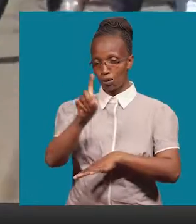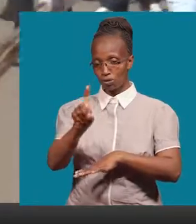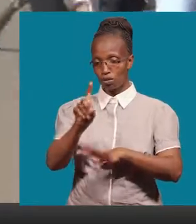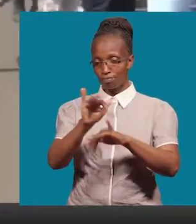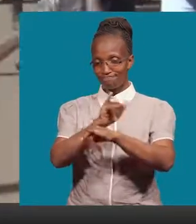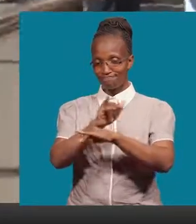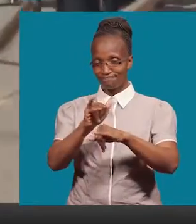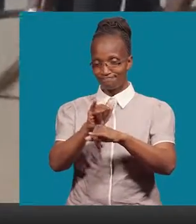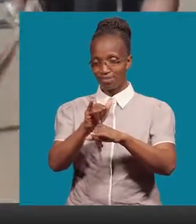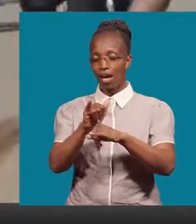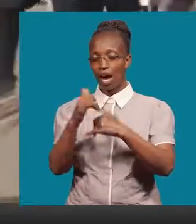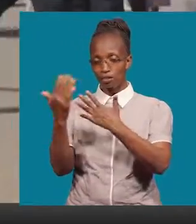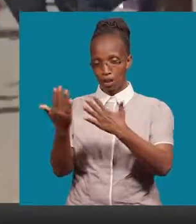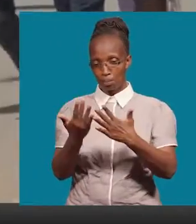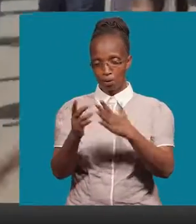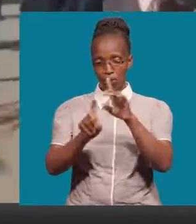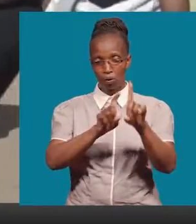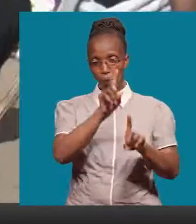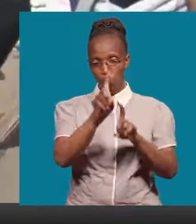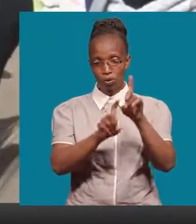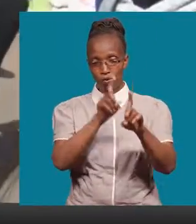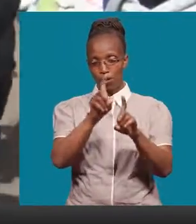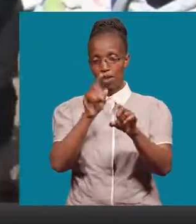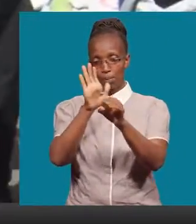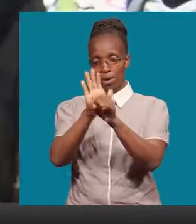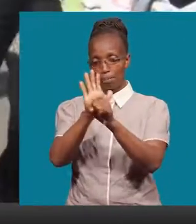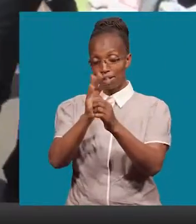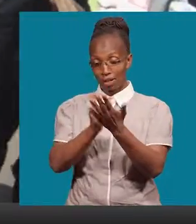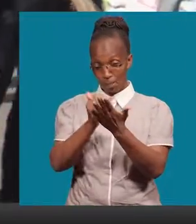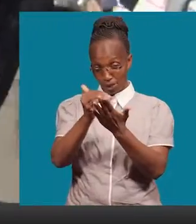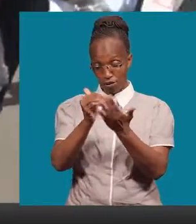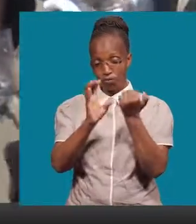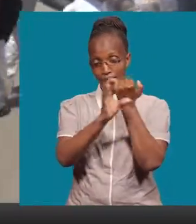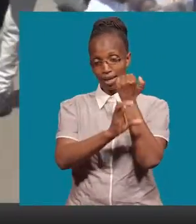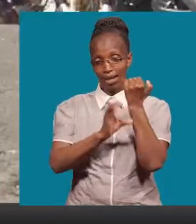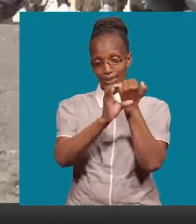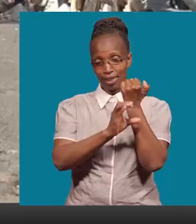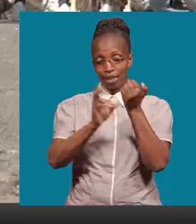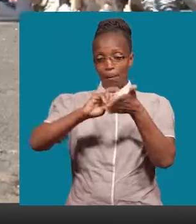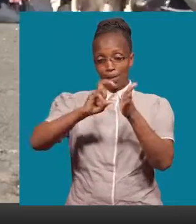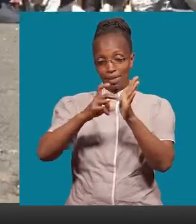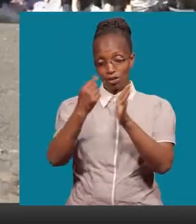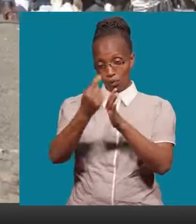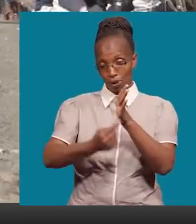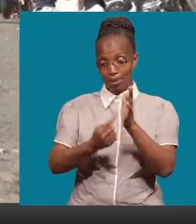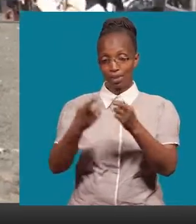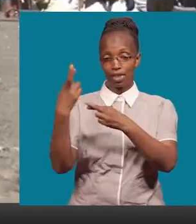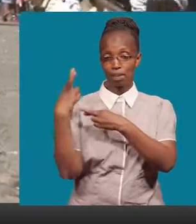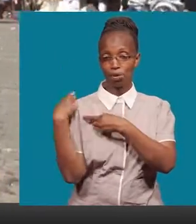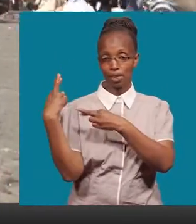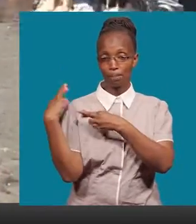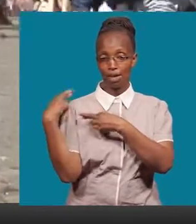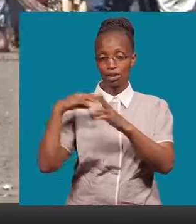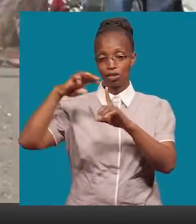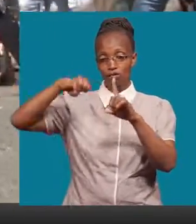Swala la usafi limeibua utata katika kaunti nyingi hapa nchini. Wakati huu dunia inaadhimisha siku ya usafi, ni wajibu wa Wizara